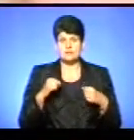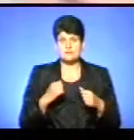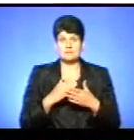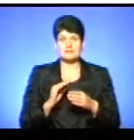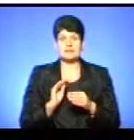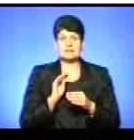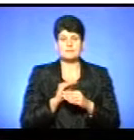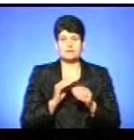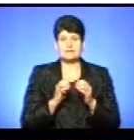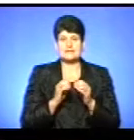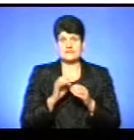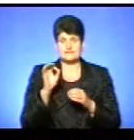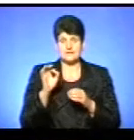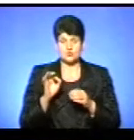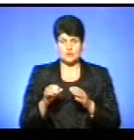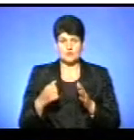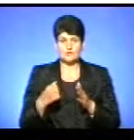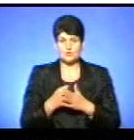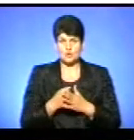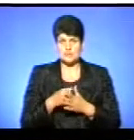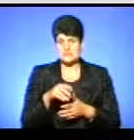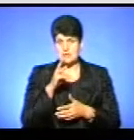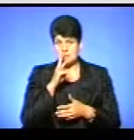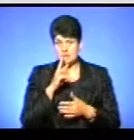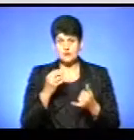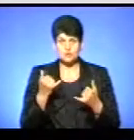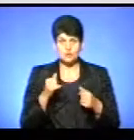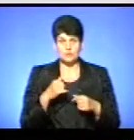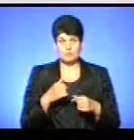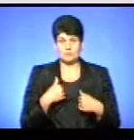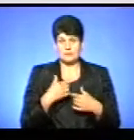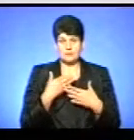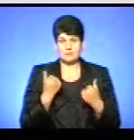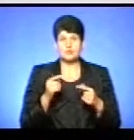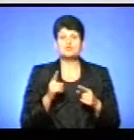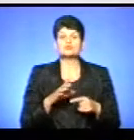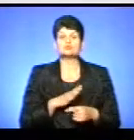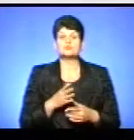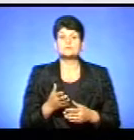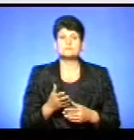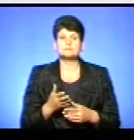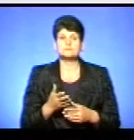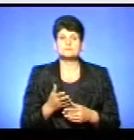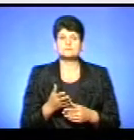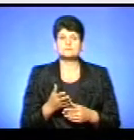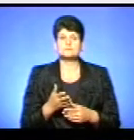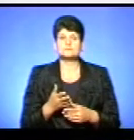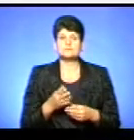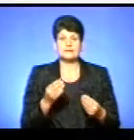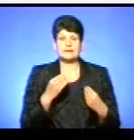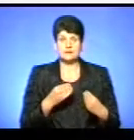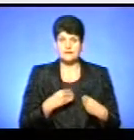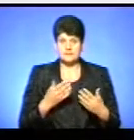надбавку 10% до зарплати. Сьогодні її немає. То що відбулося? Ну, не присвоїли,